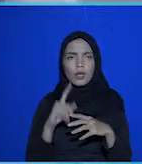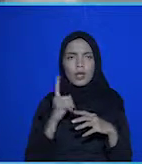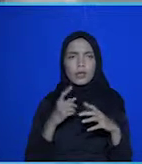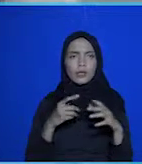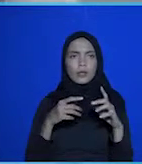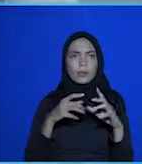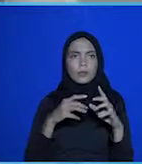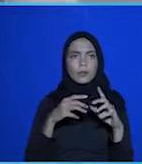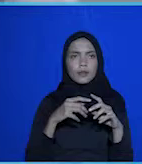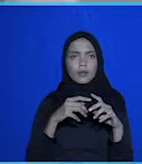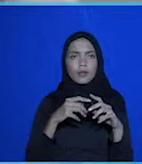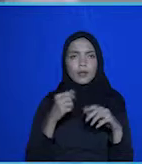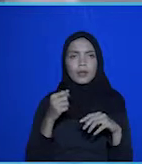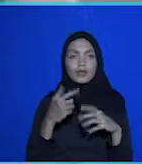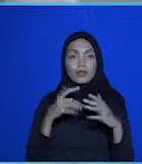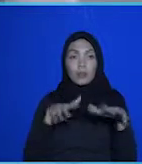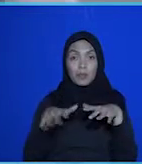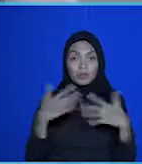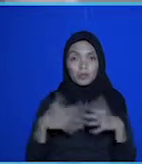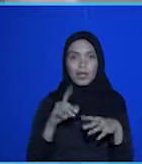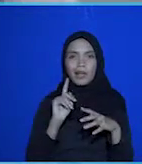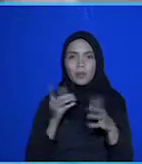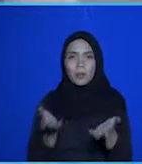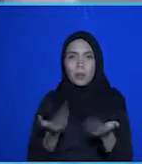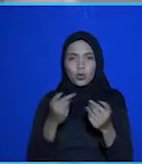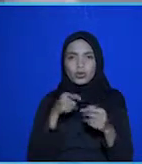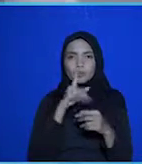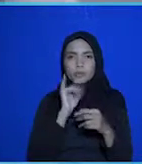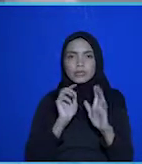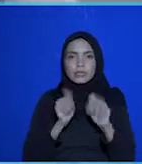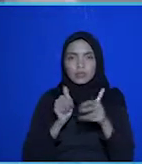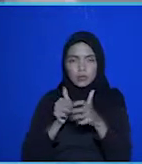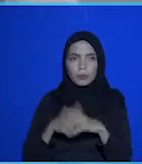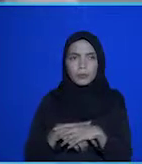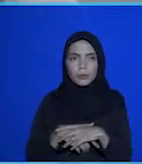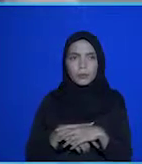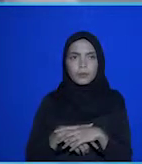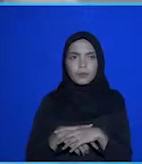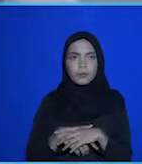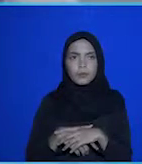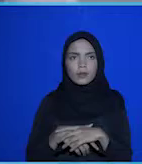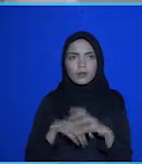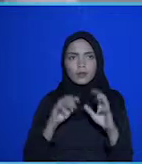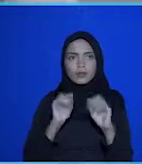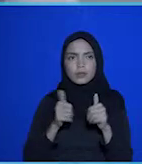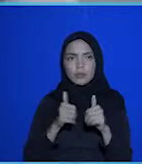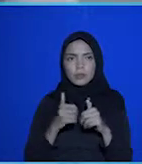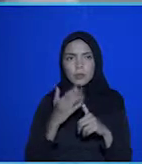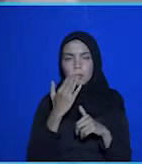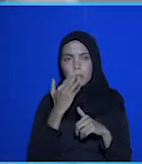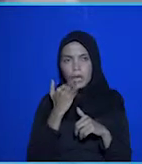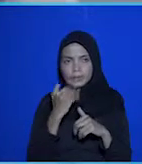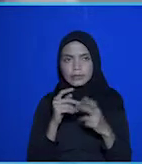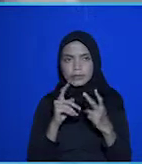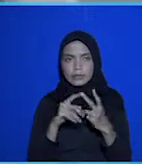material bahan bangunan untuk rekonstruksi pasca gempa. Itu oleh PT Semen Indonesia, nanti kita lihat ada di dalam. Ketersediaan beras oleh